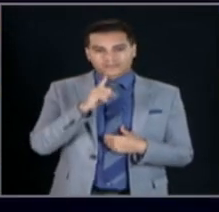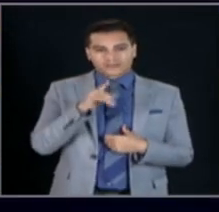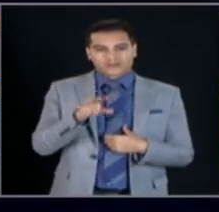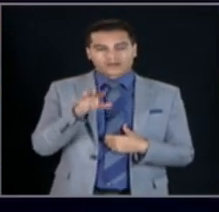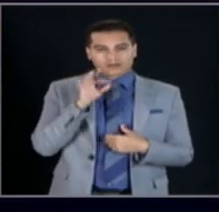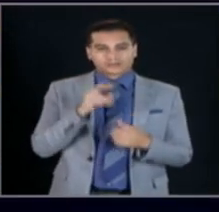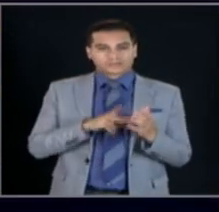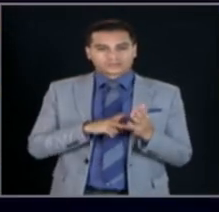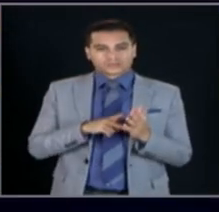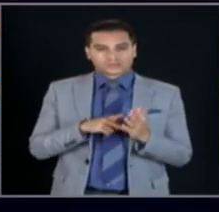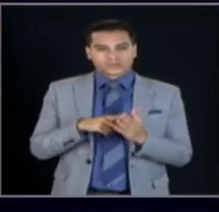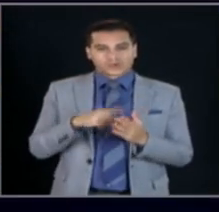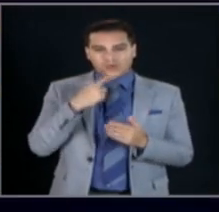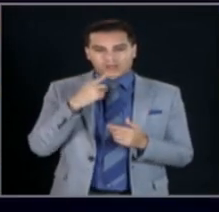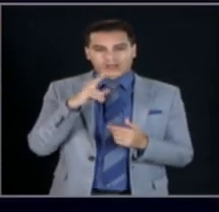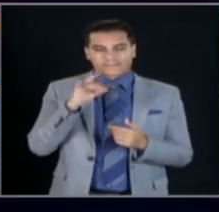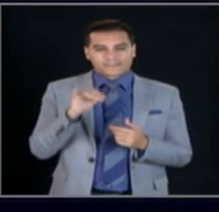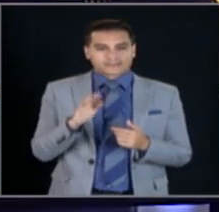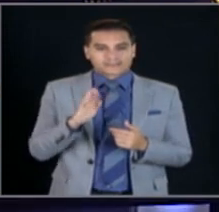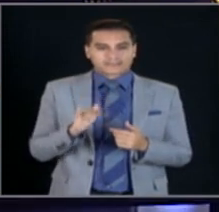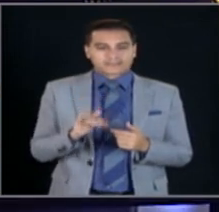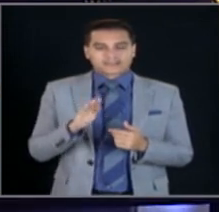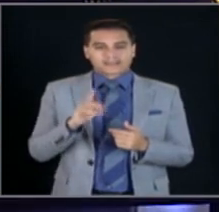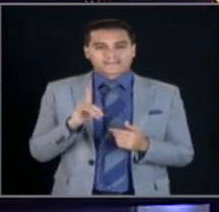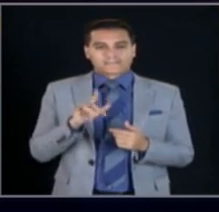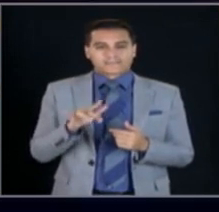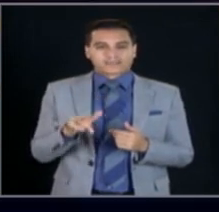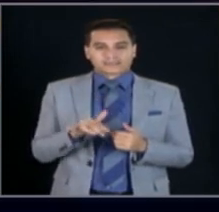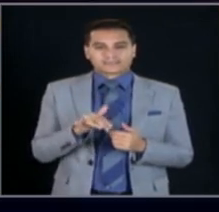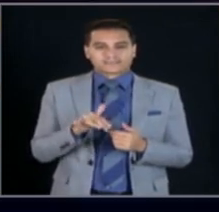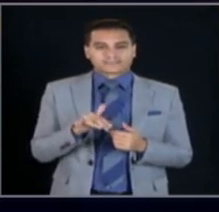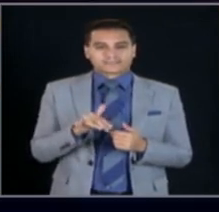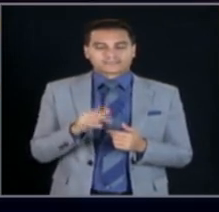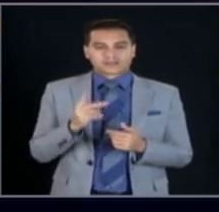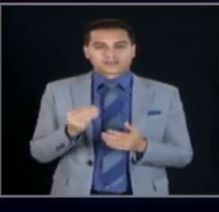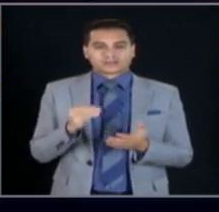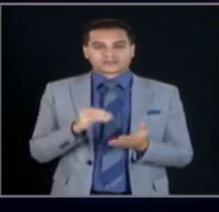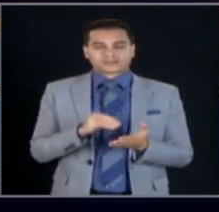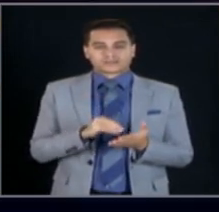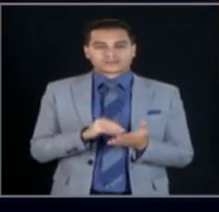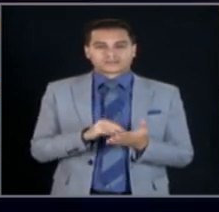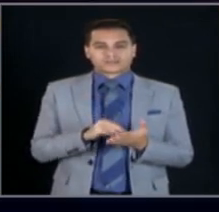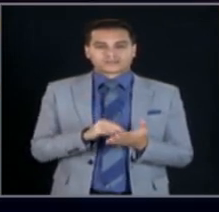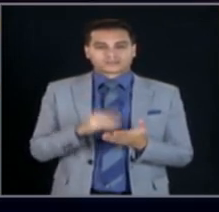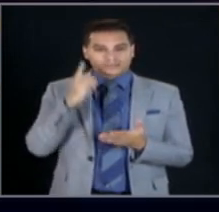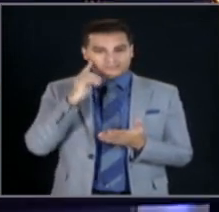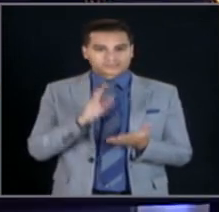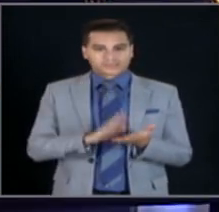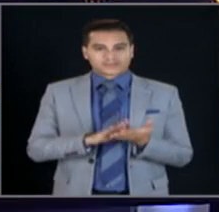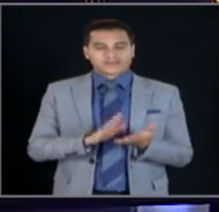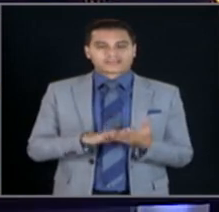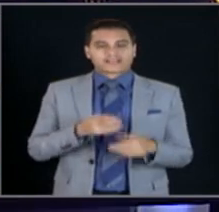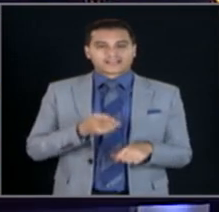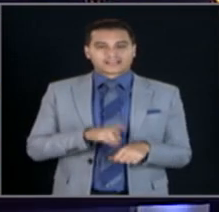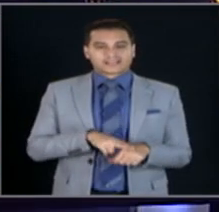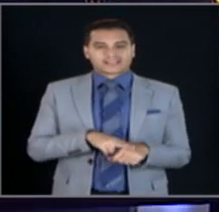خدت قرار وقلتي المس سبي المس سبي في نقطه لا بيسقفوا لك تاني